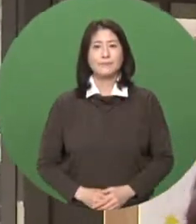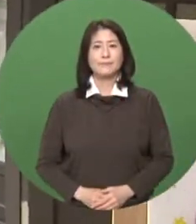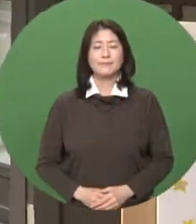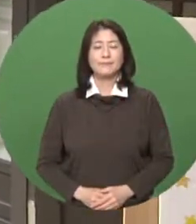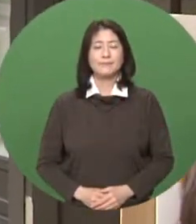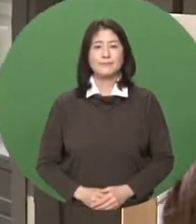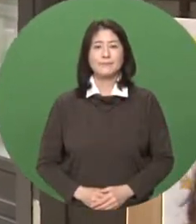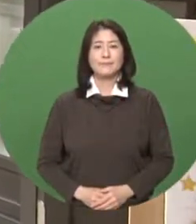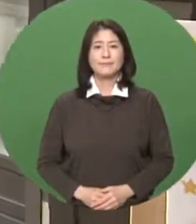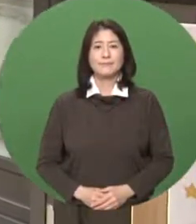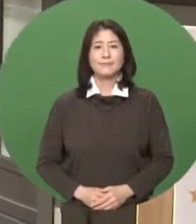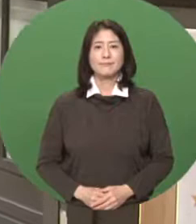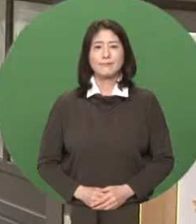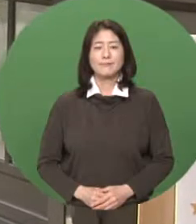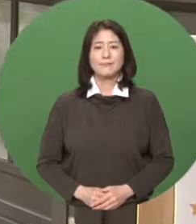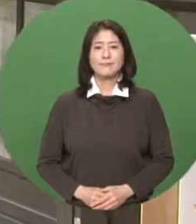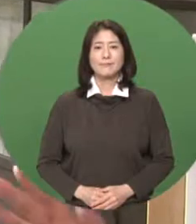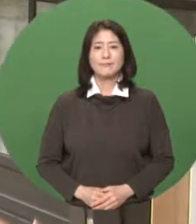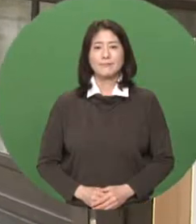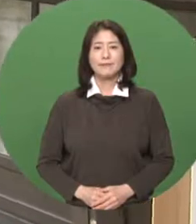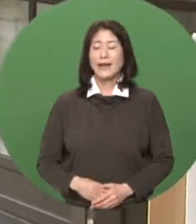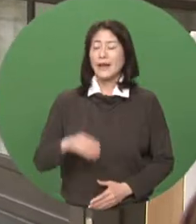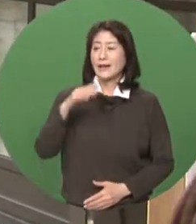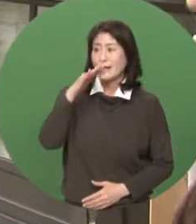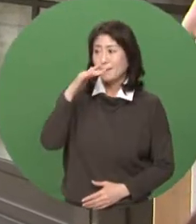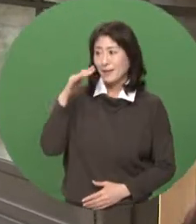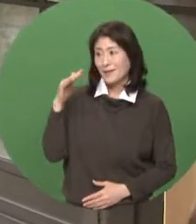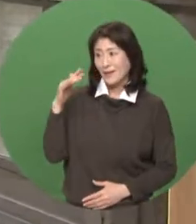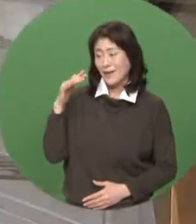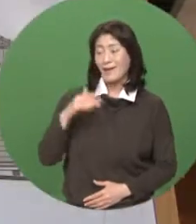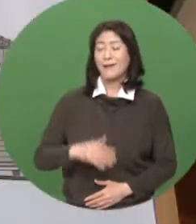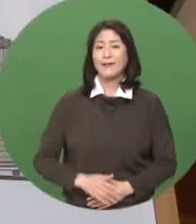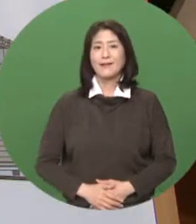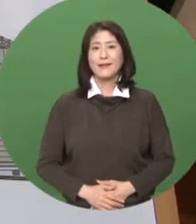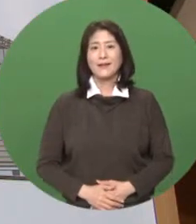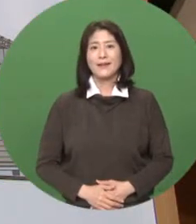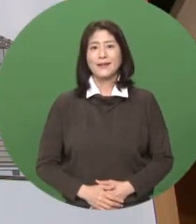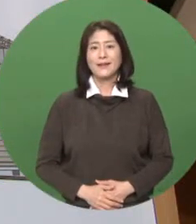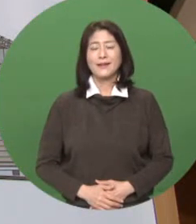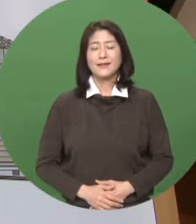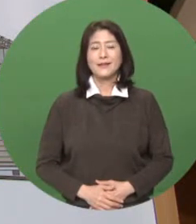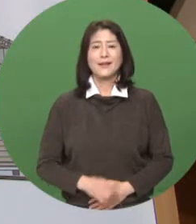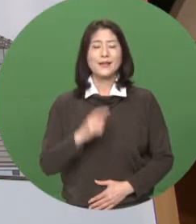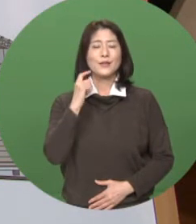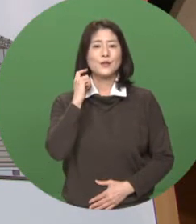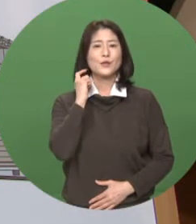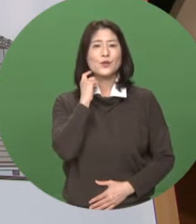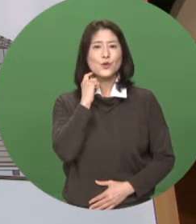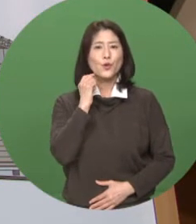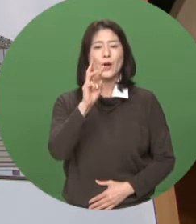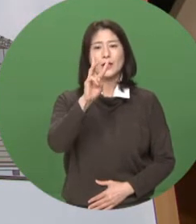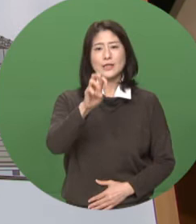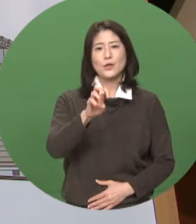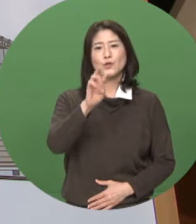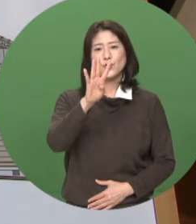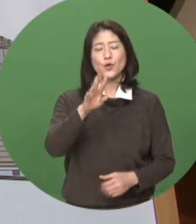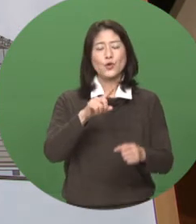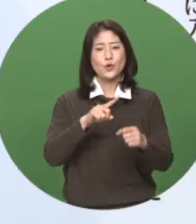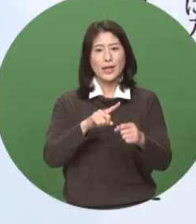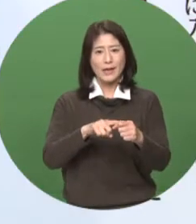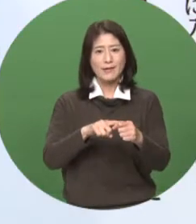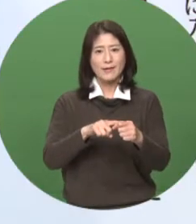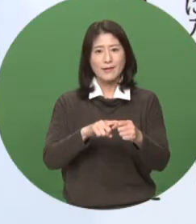跡なんですね。 そうなんですね、はい、立派な建物ですよね。 そうですね、あと昭和34年に役場